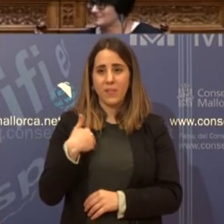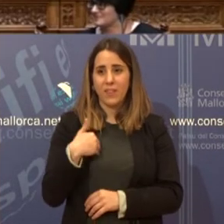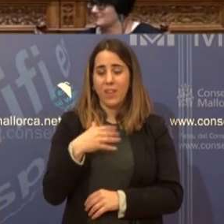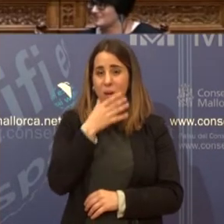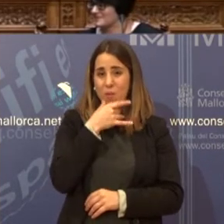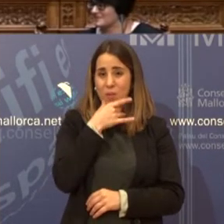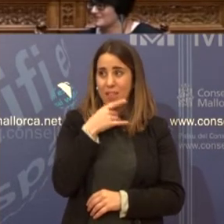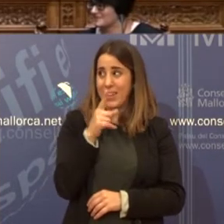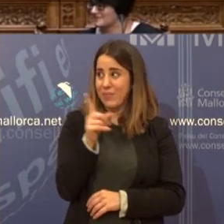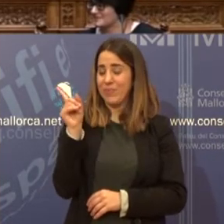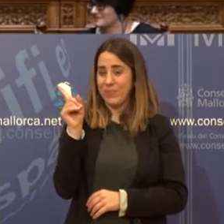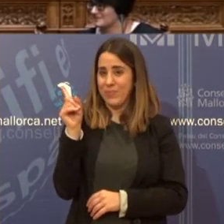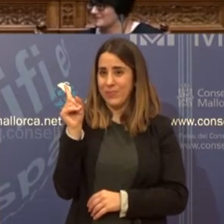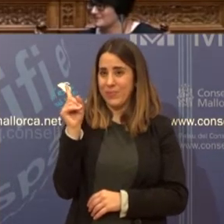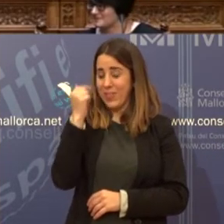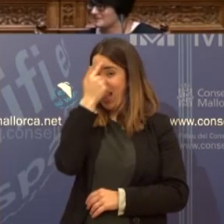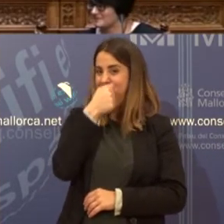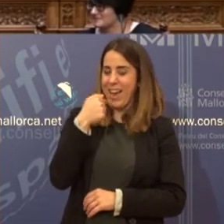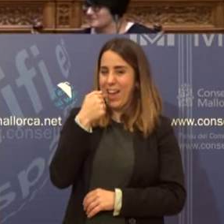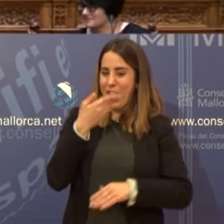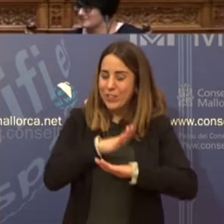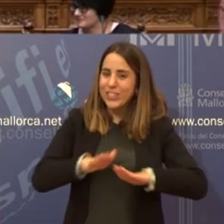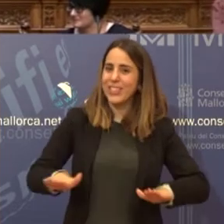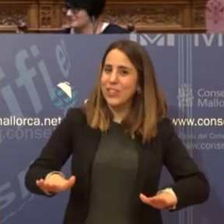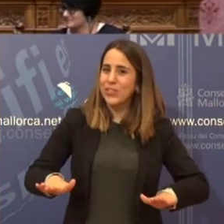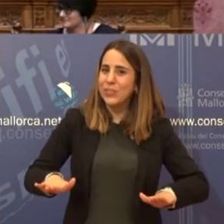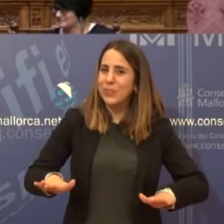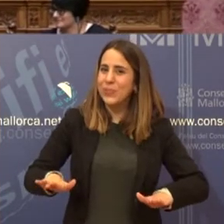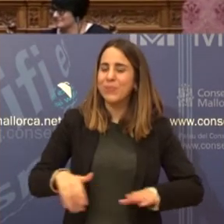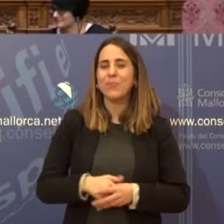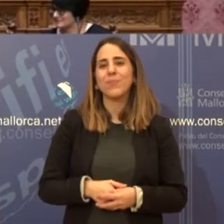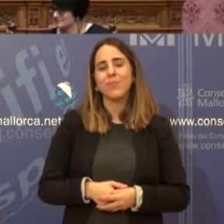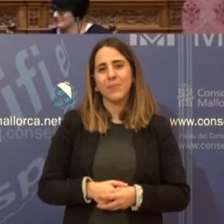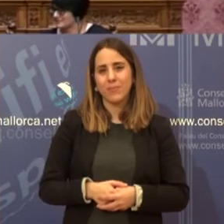ja coneixeu una miqueta, però li heu posat cara als nostres nins.